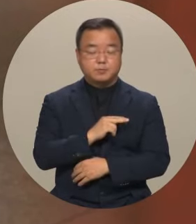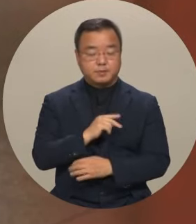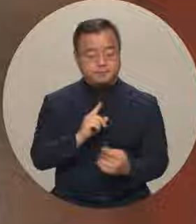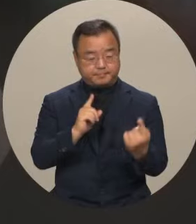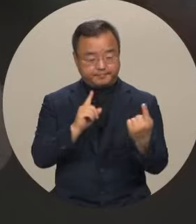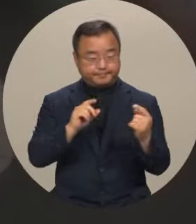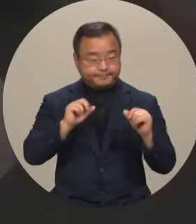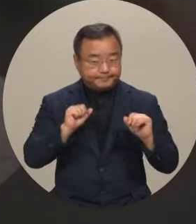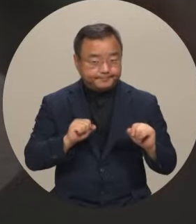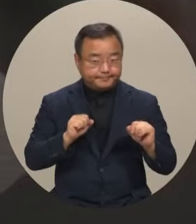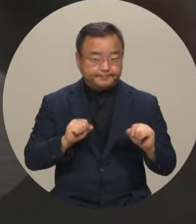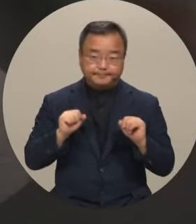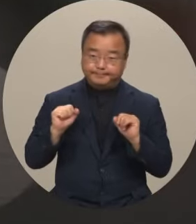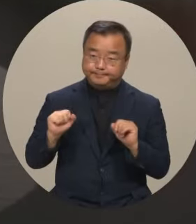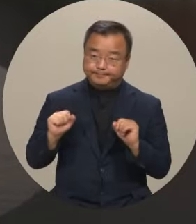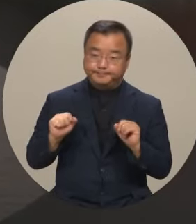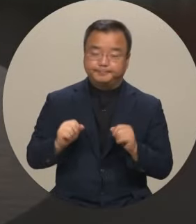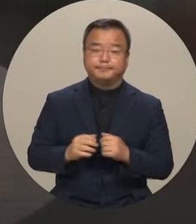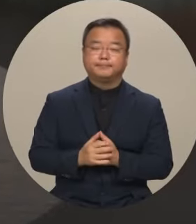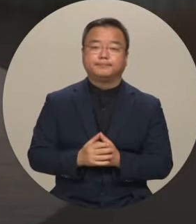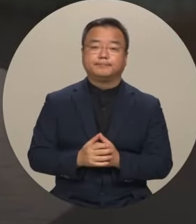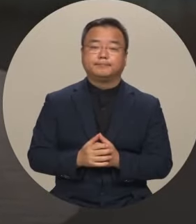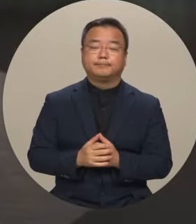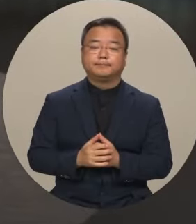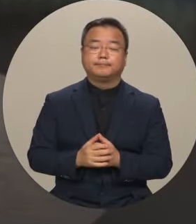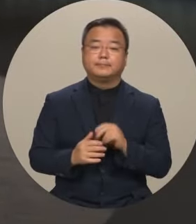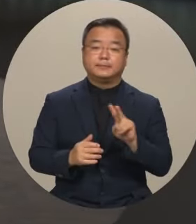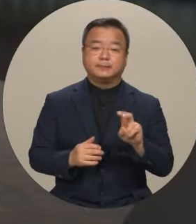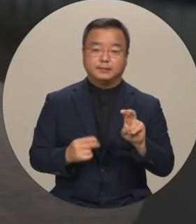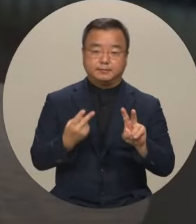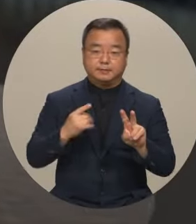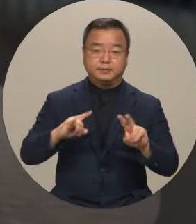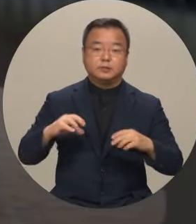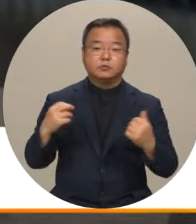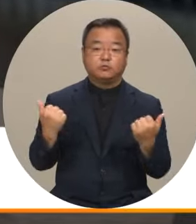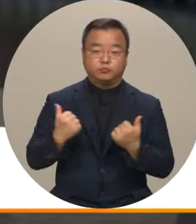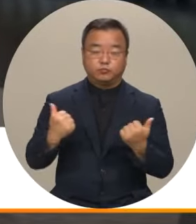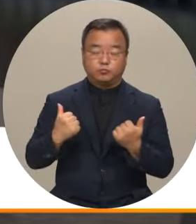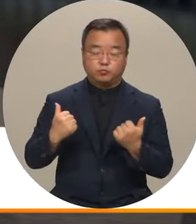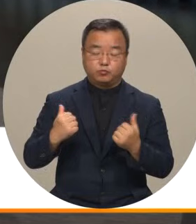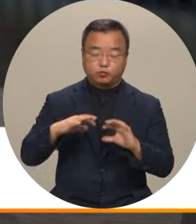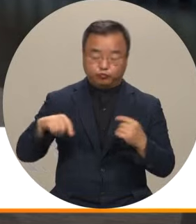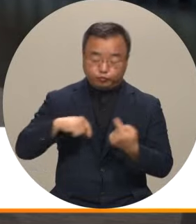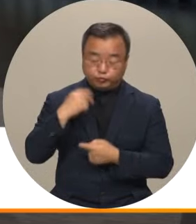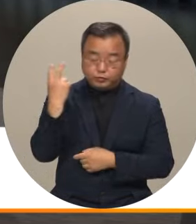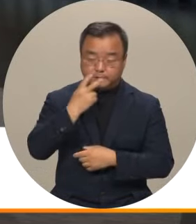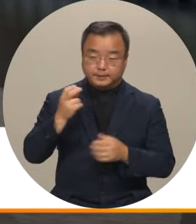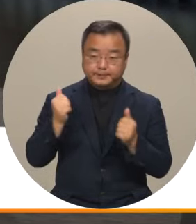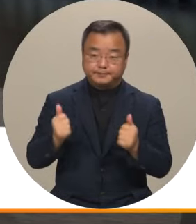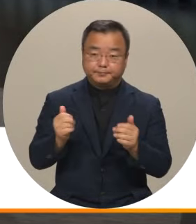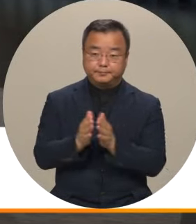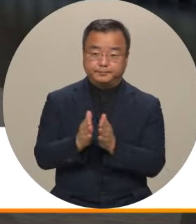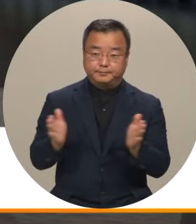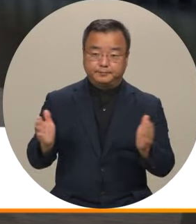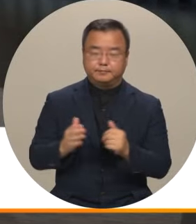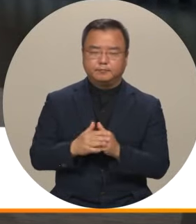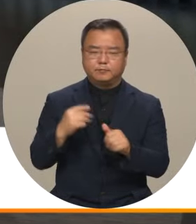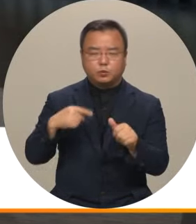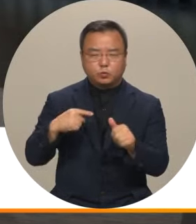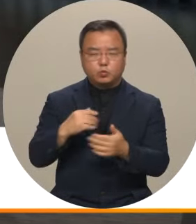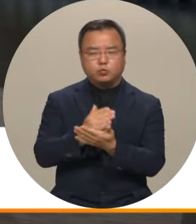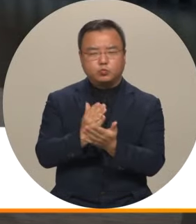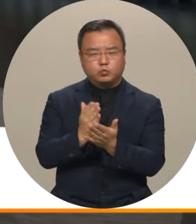님 어서 오세요네 반갑습니다네 22대 국회 국정감사가 막을 올습니다 에도 굉장히